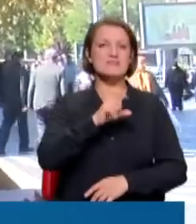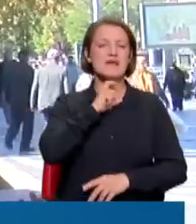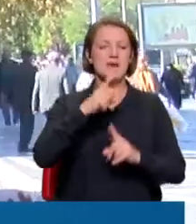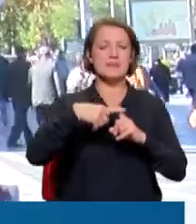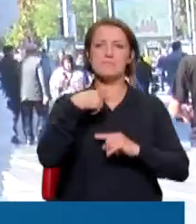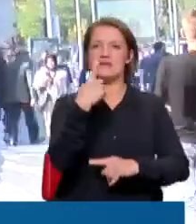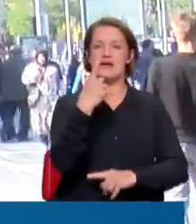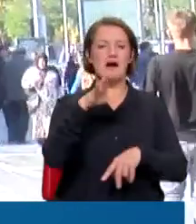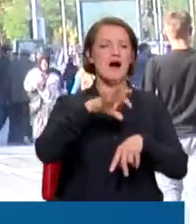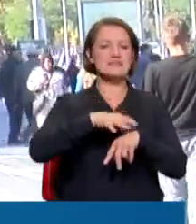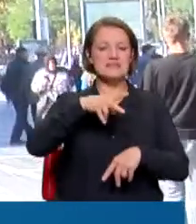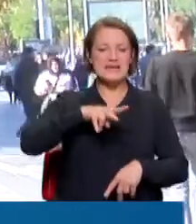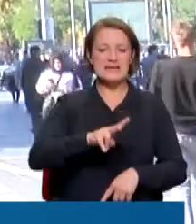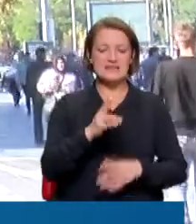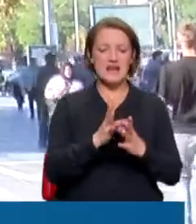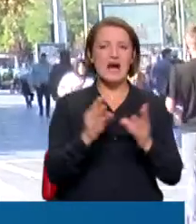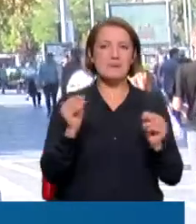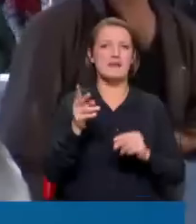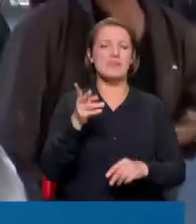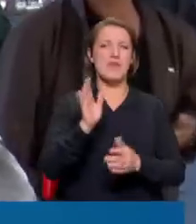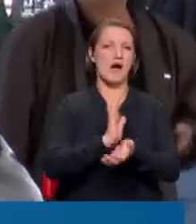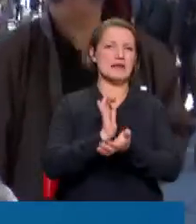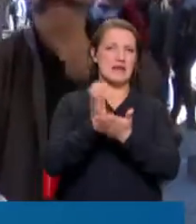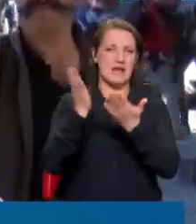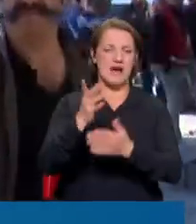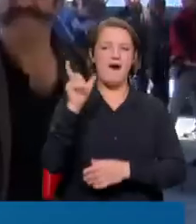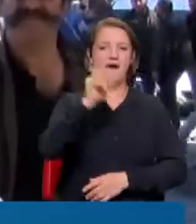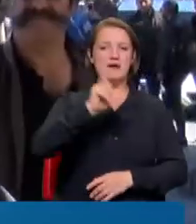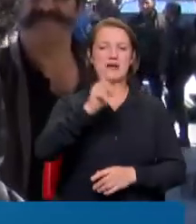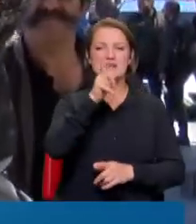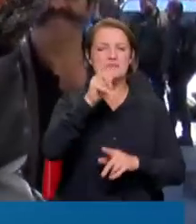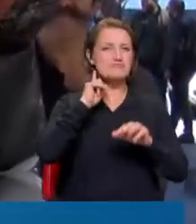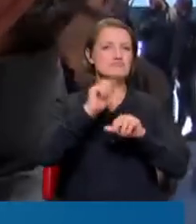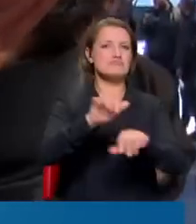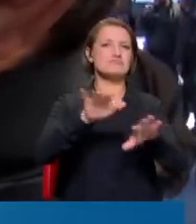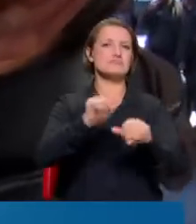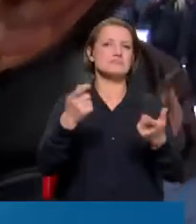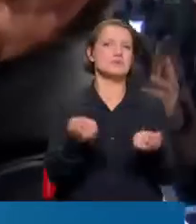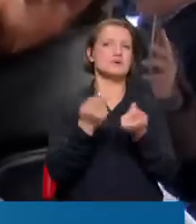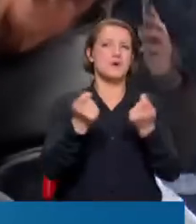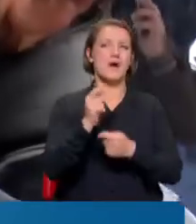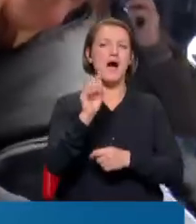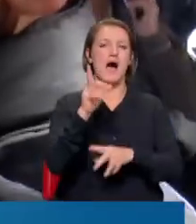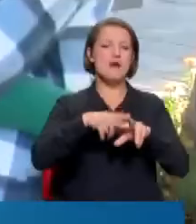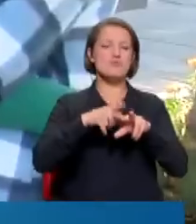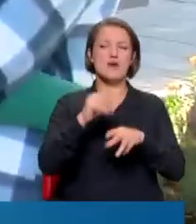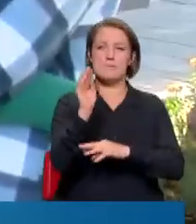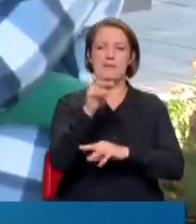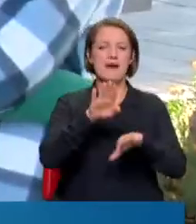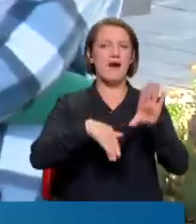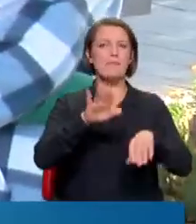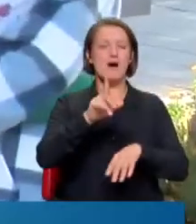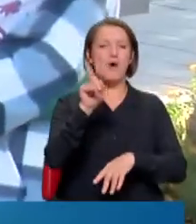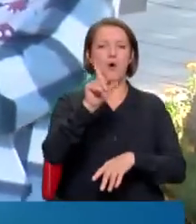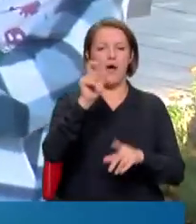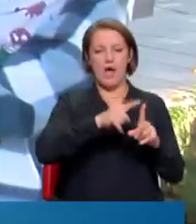Tip 1 hastası ikizini kaybeden Aybüke bebeğin Ailesi de aylardır seslerini duyurmaya çalışıyor Aybüke bebeğin kampanyası 10